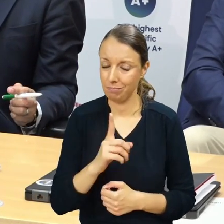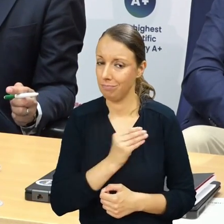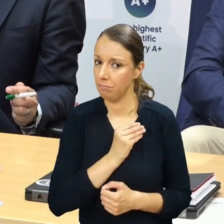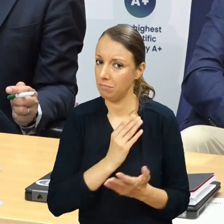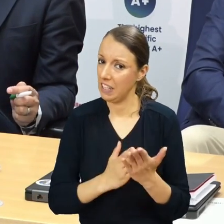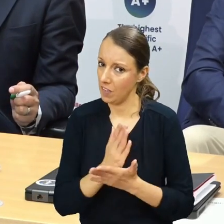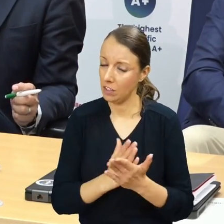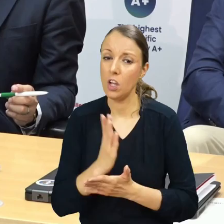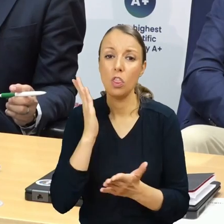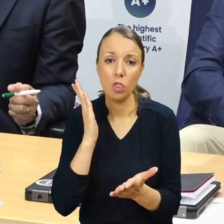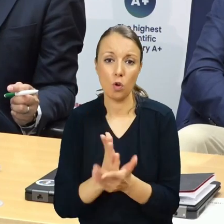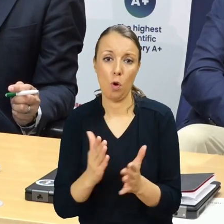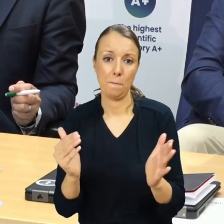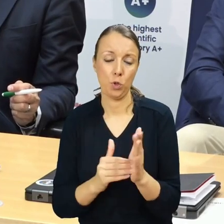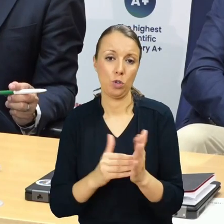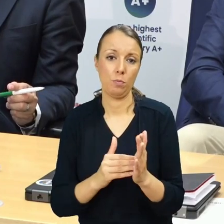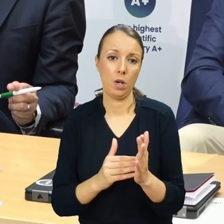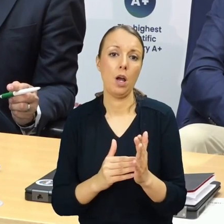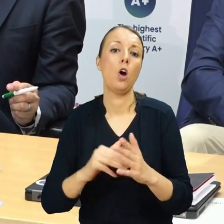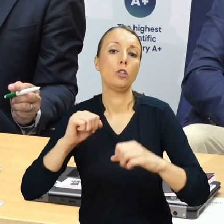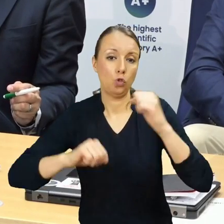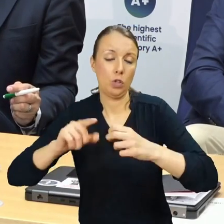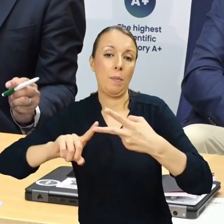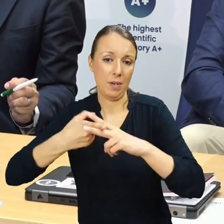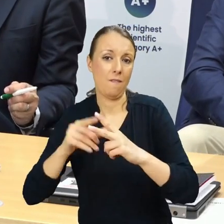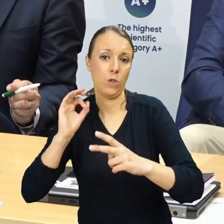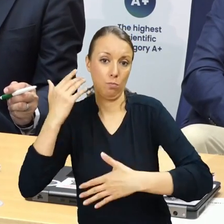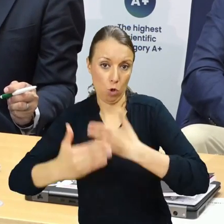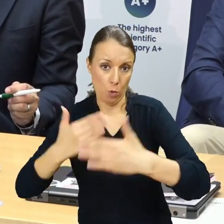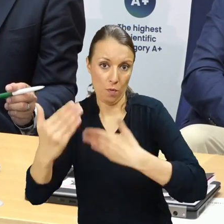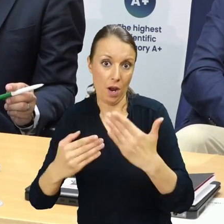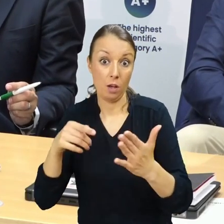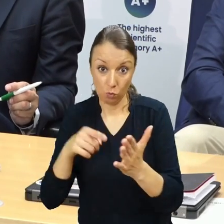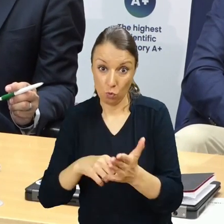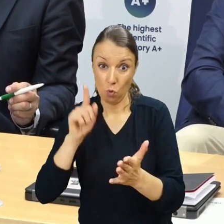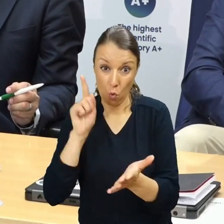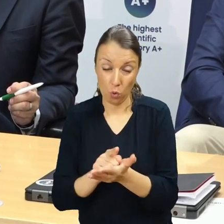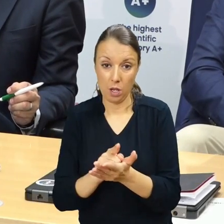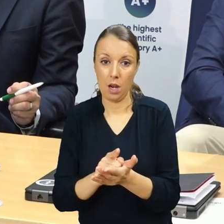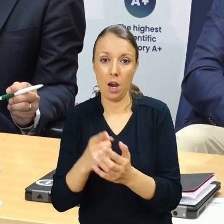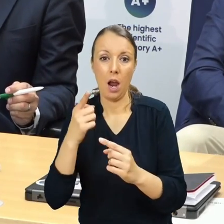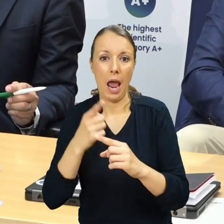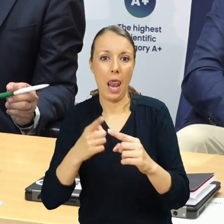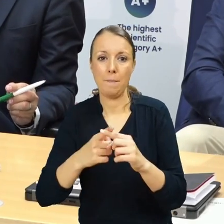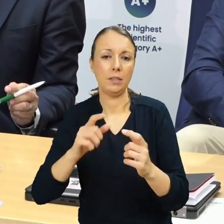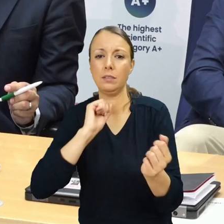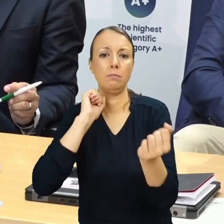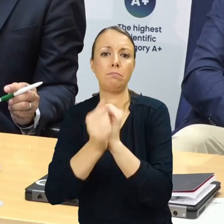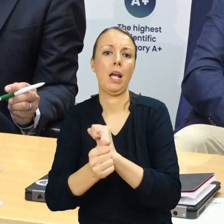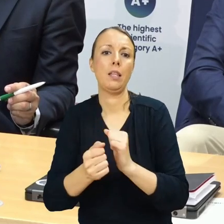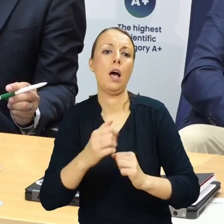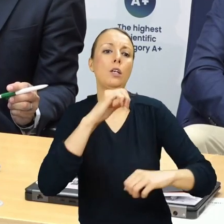na potrzeby postępowania sądowo-administracyjnego wprowadzi się reformatoryjną rewolucję orzeczniczą.